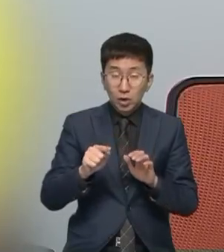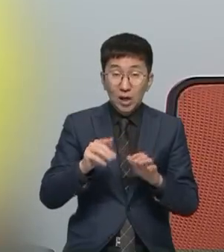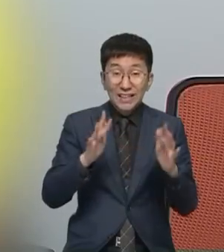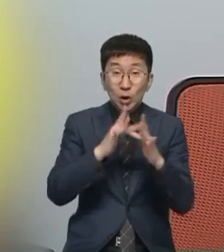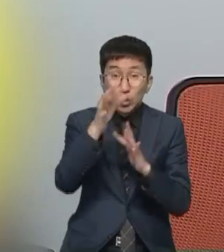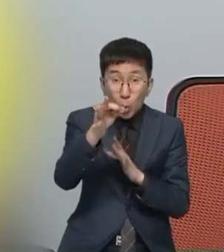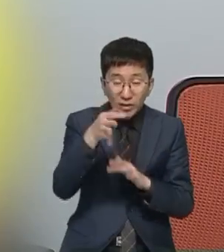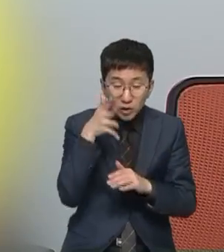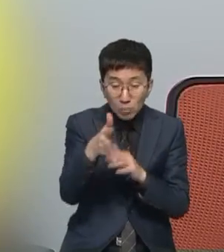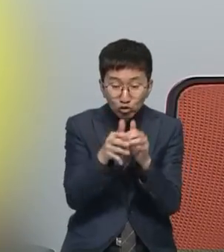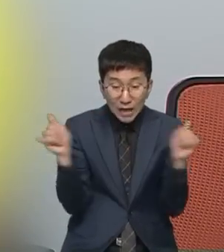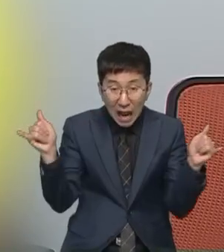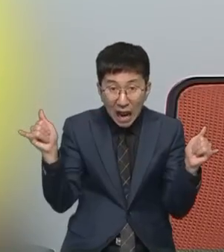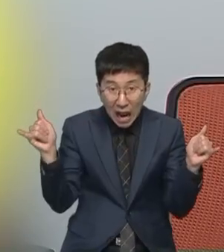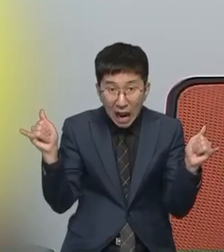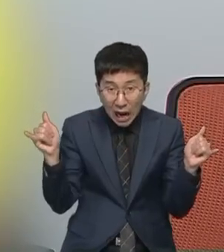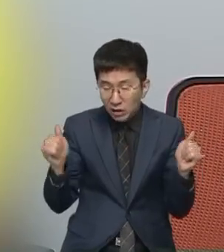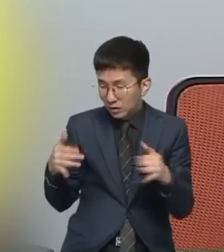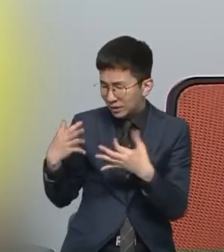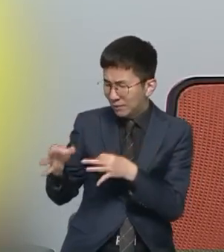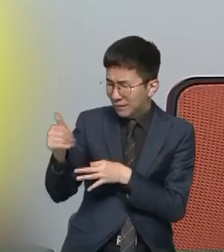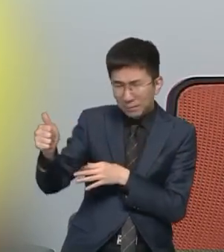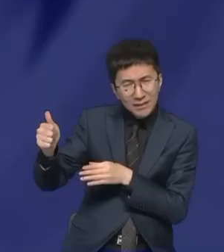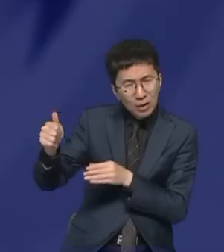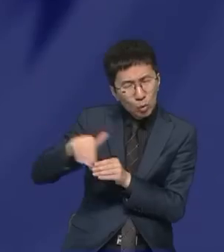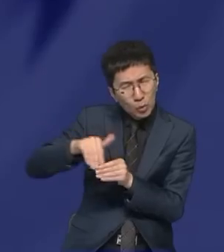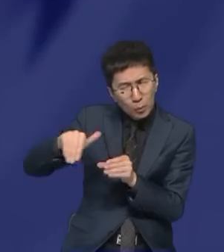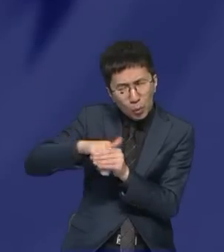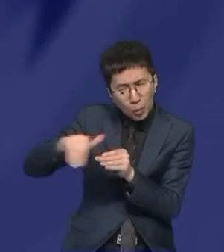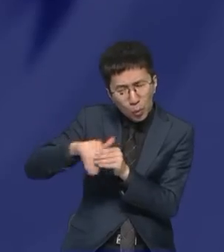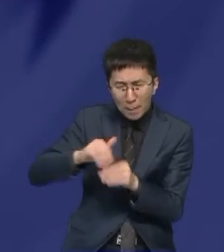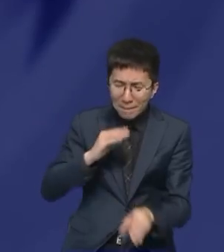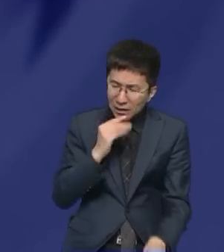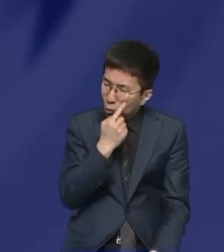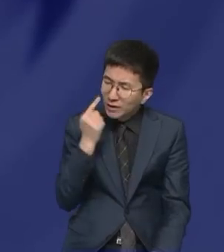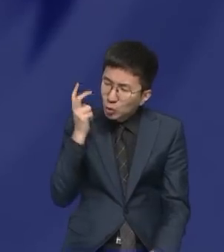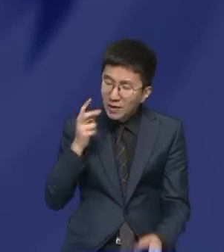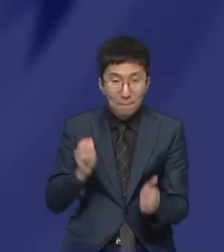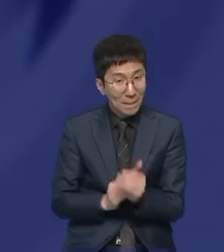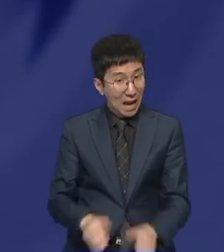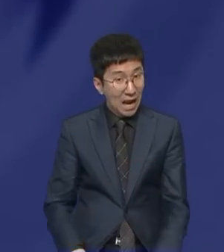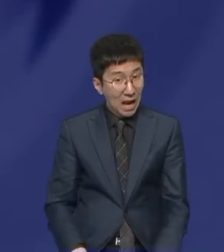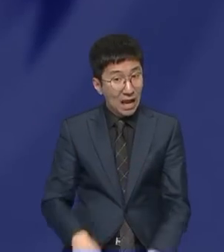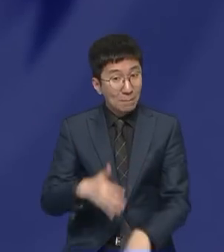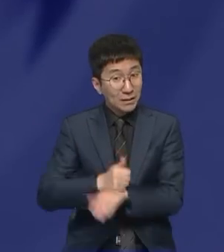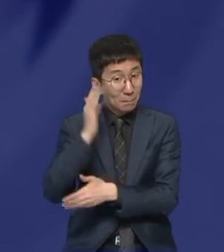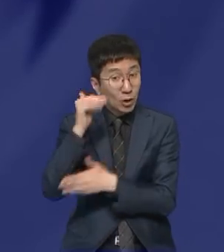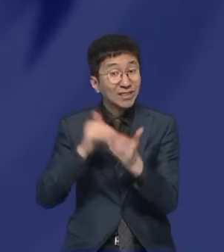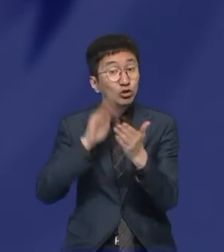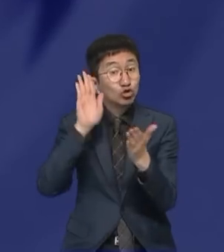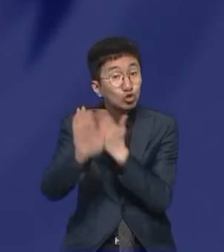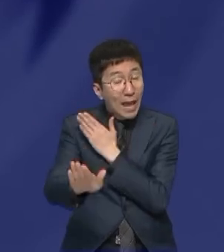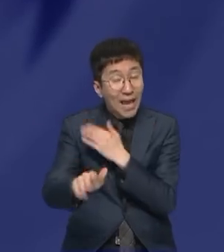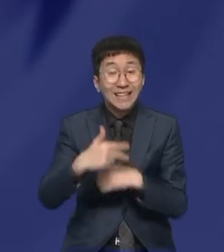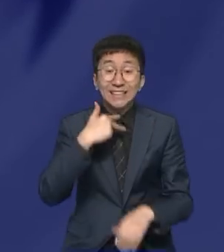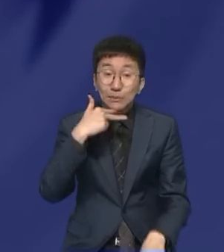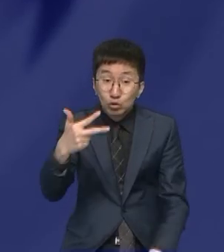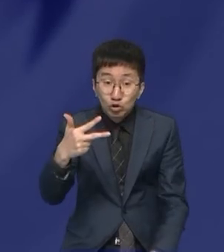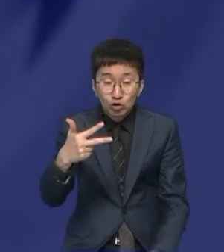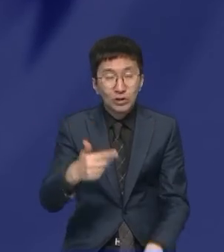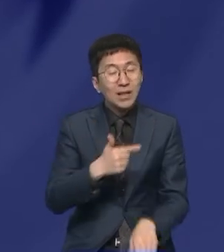추정되는 가상화폐 지갑의 거래 내역을 살펴봤습니다. 김 의원의 상임위 마지막 발언 7분 뒤인 오후 6시